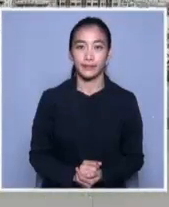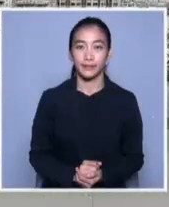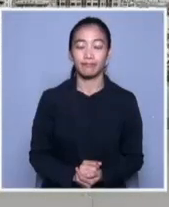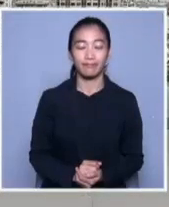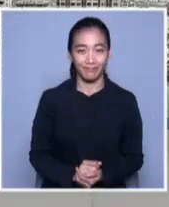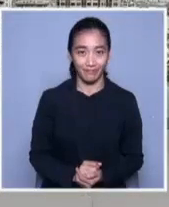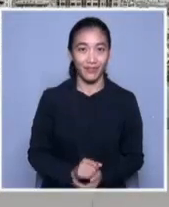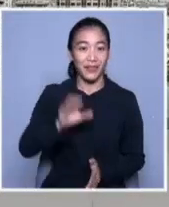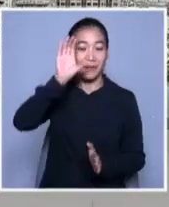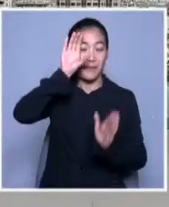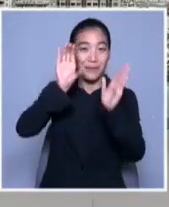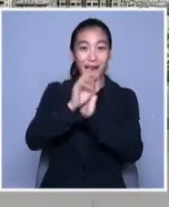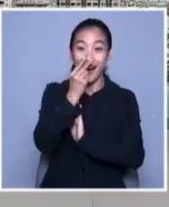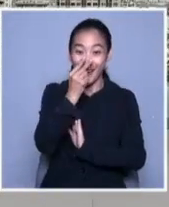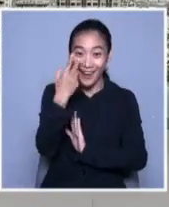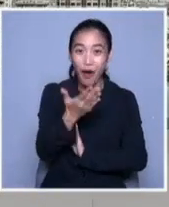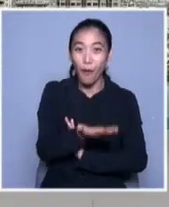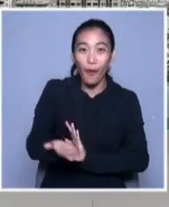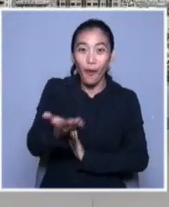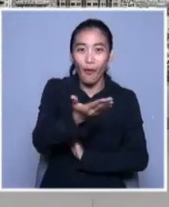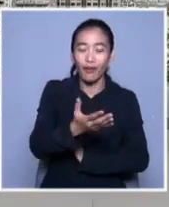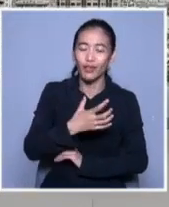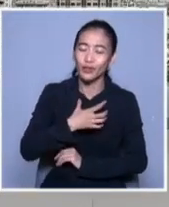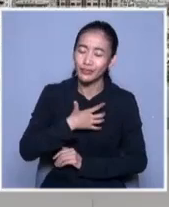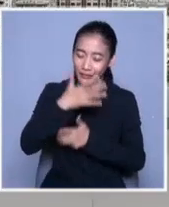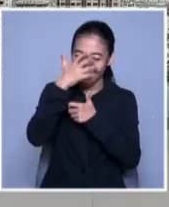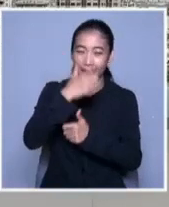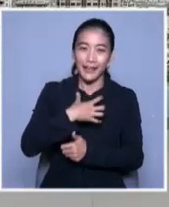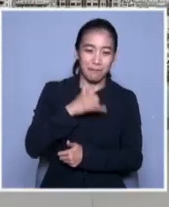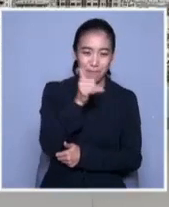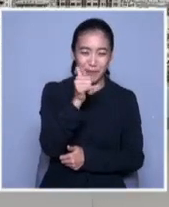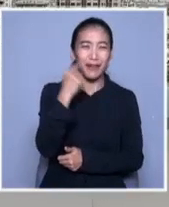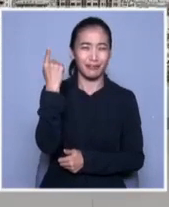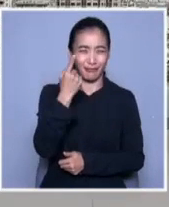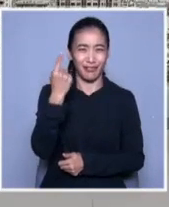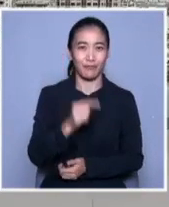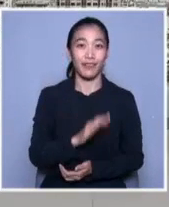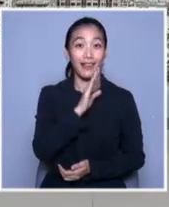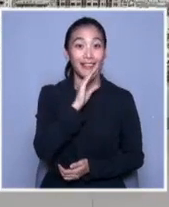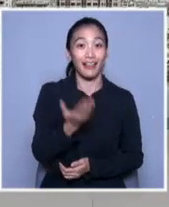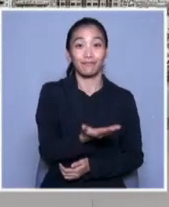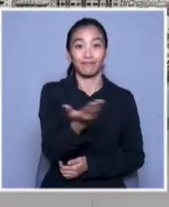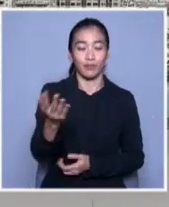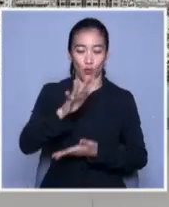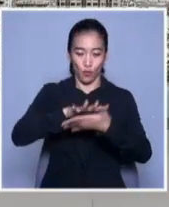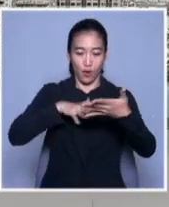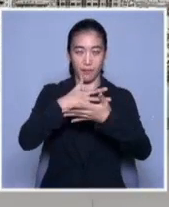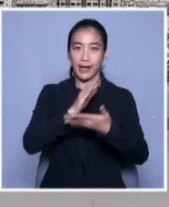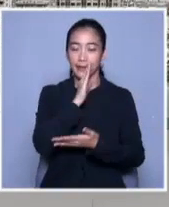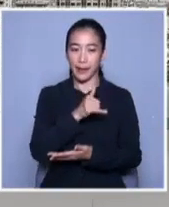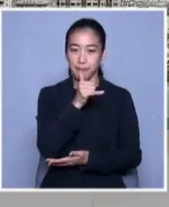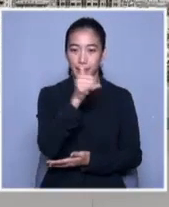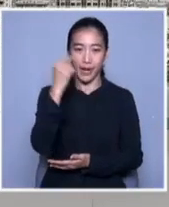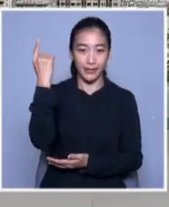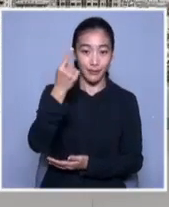คือเห็นภาพแล้วนี่อยากจะเดินทางไปท่องเที่ยวด้วยเช่นเดียวกันนะคะสำหรับคุณผู้ชมก็วางแผนในการเดินทางท่องเที่ยวให้ดีแล้วกันแล้วไ